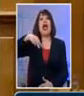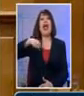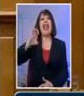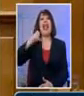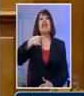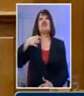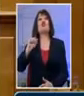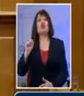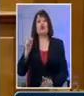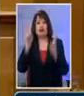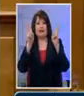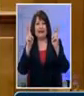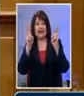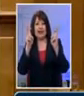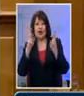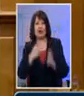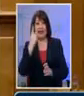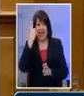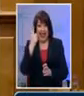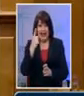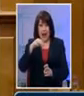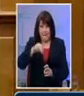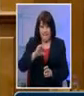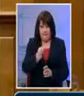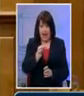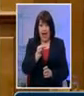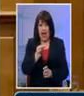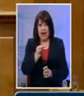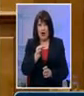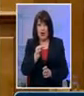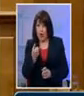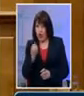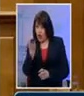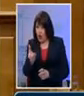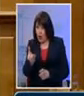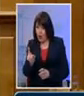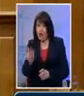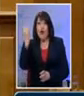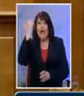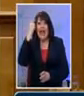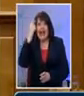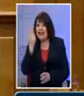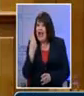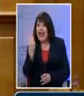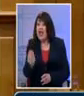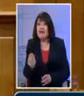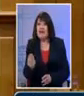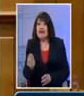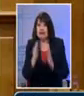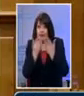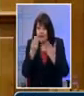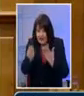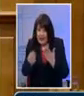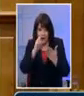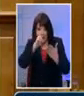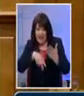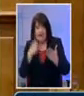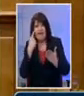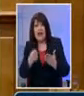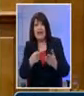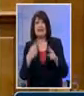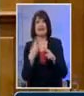τίτλο «Και ένα Μάρκο να ήτανε». Θα το κάνω και σε εσάς δώρο για να καταλάβετε ότι έχει μεγαλύτερη αξία να θέτεις